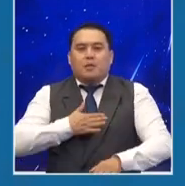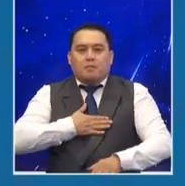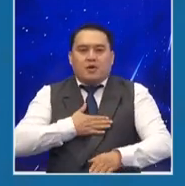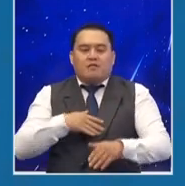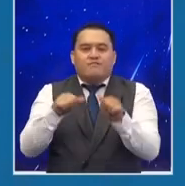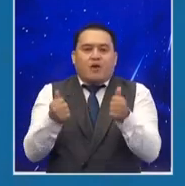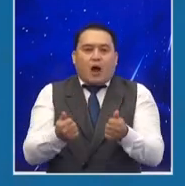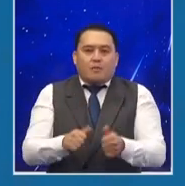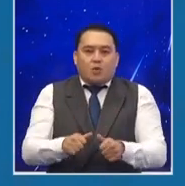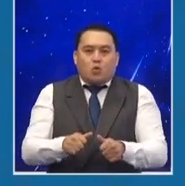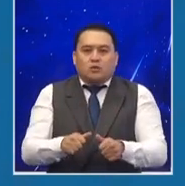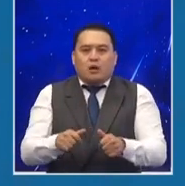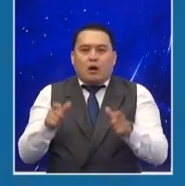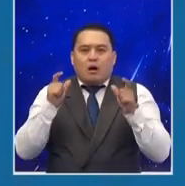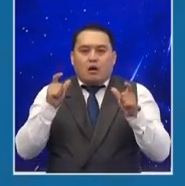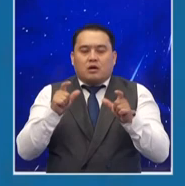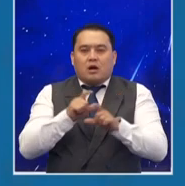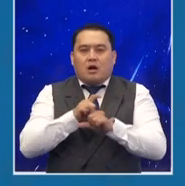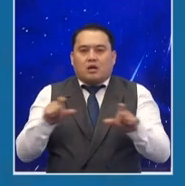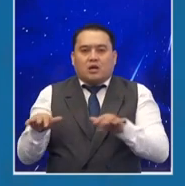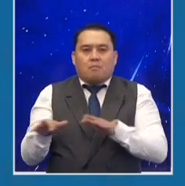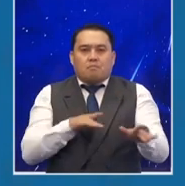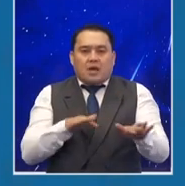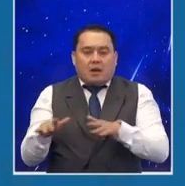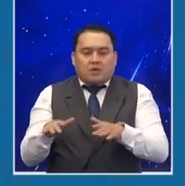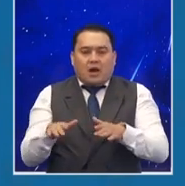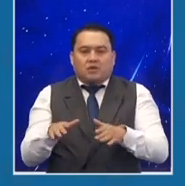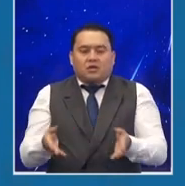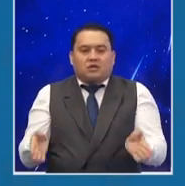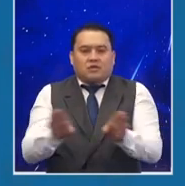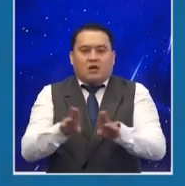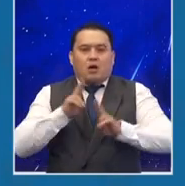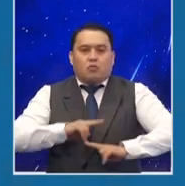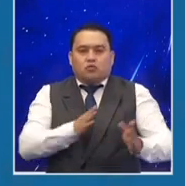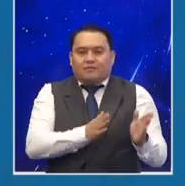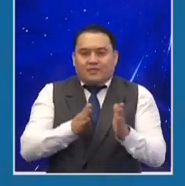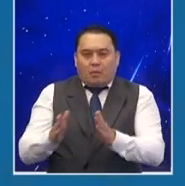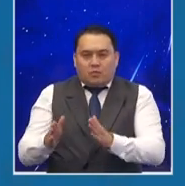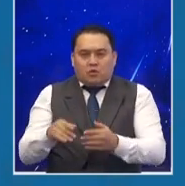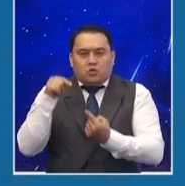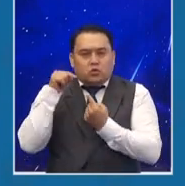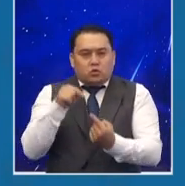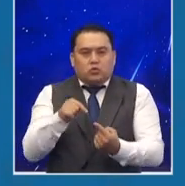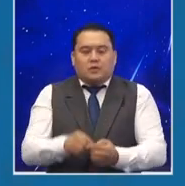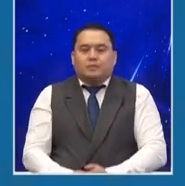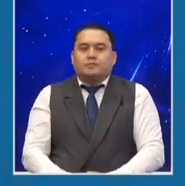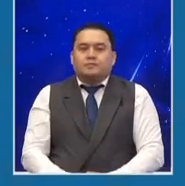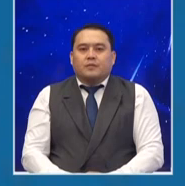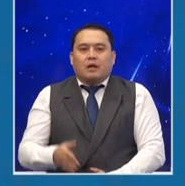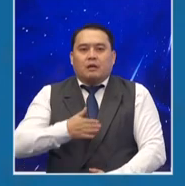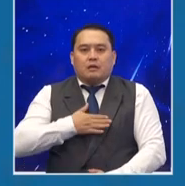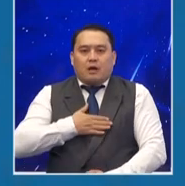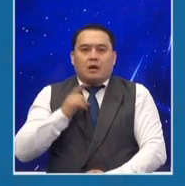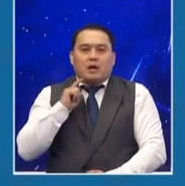от формата громких акций и пафосных мероприятий. Вся работа будет выстроена максимально прагматично. Я бы